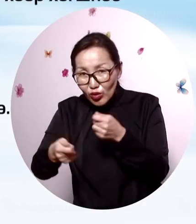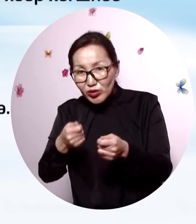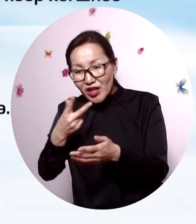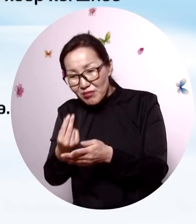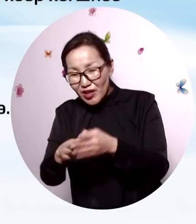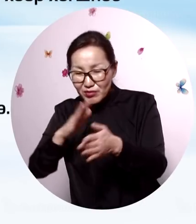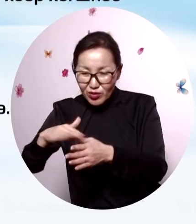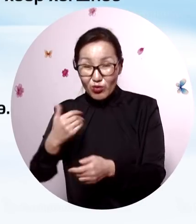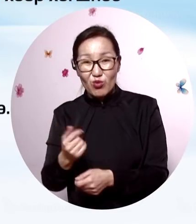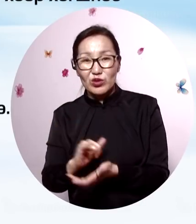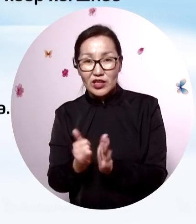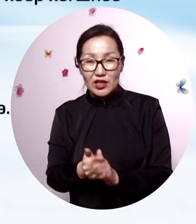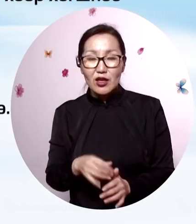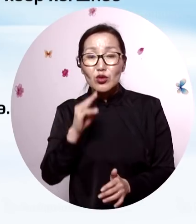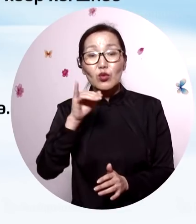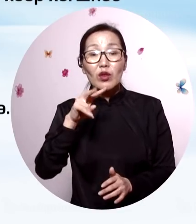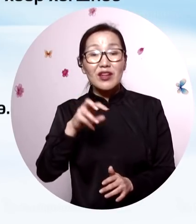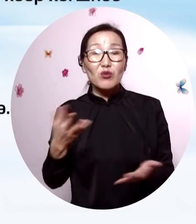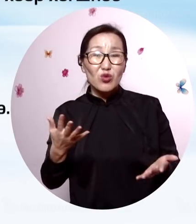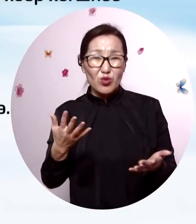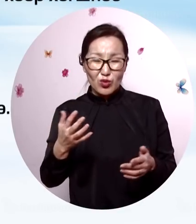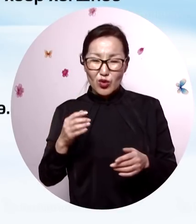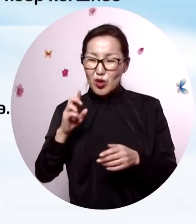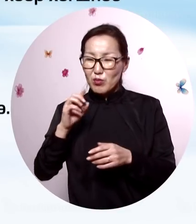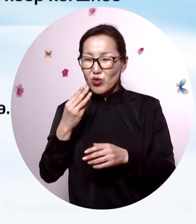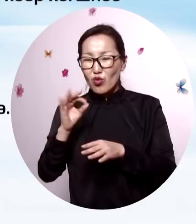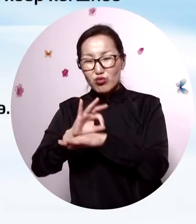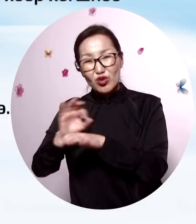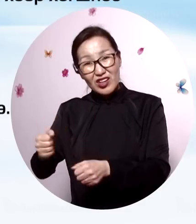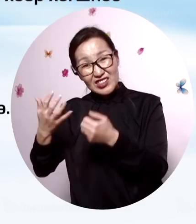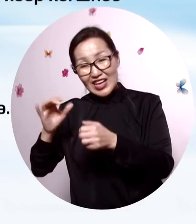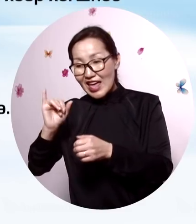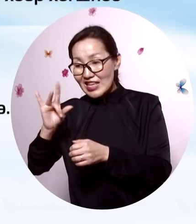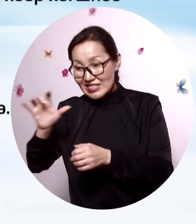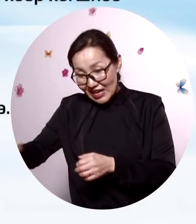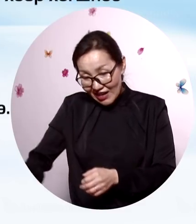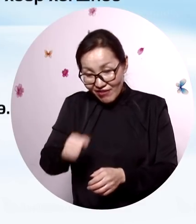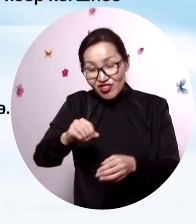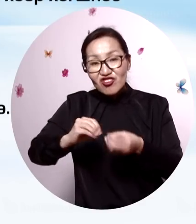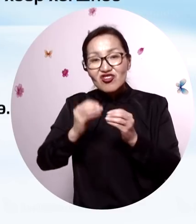нь битүүгээр өвчин, авсан, арьсаар хийсэн сав байх нь.